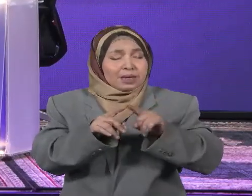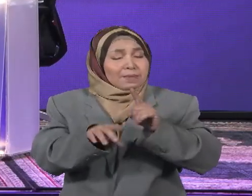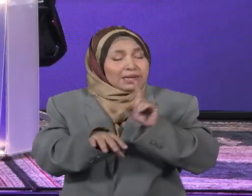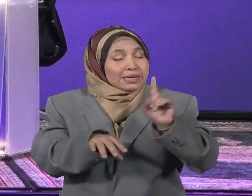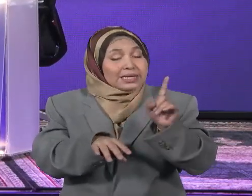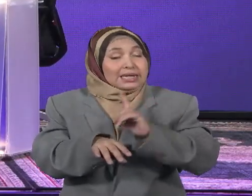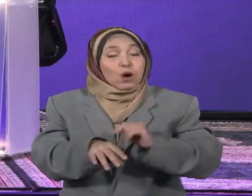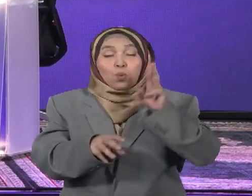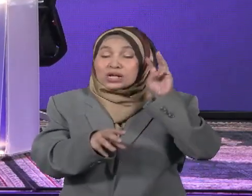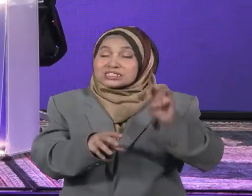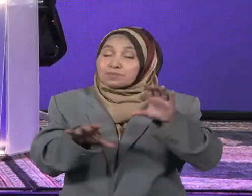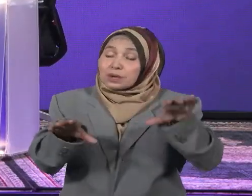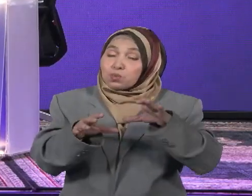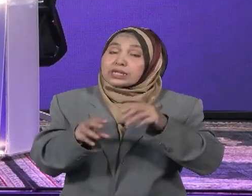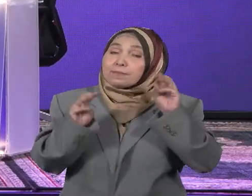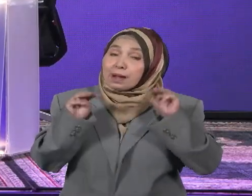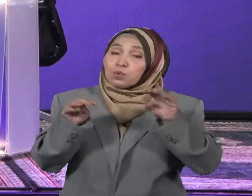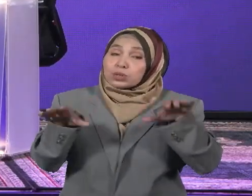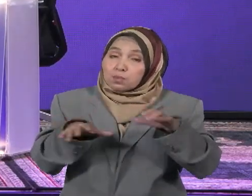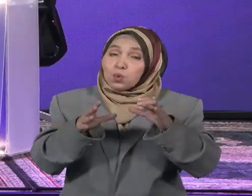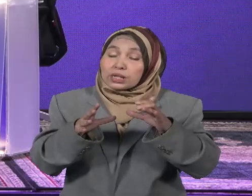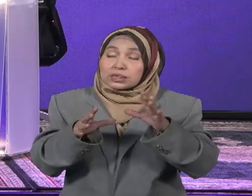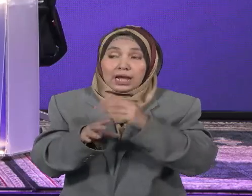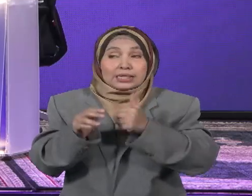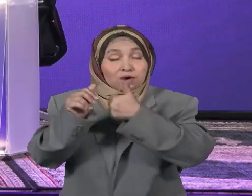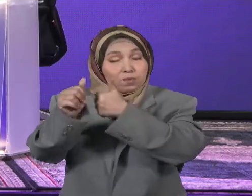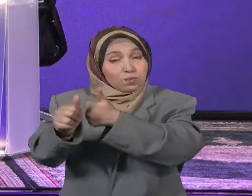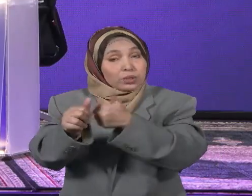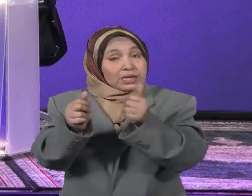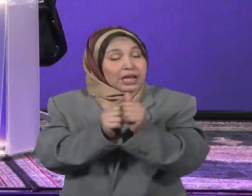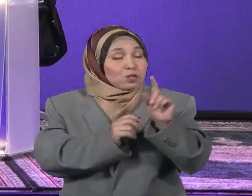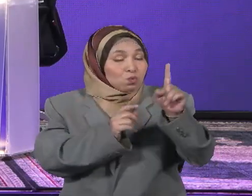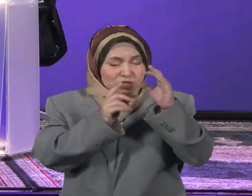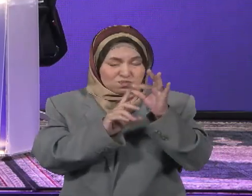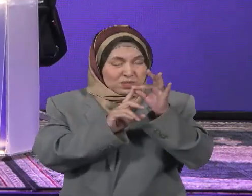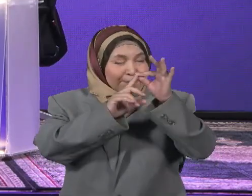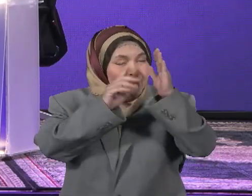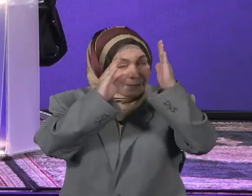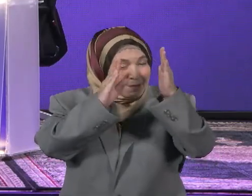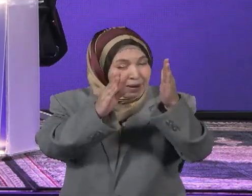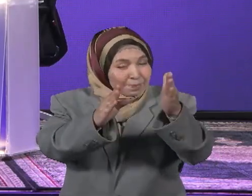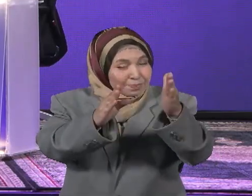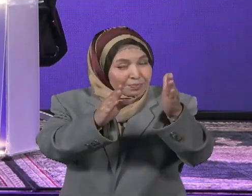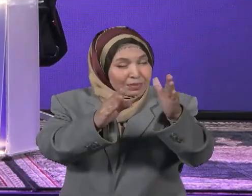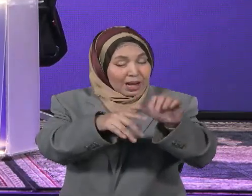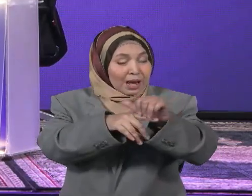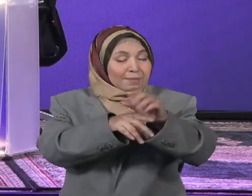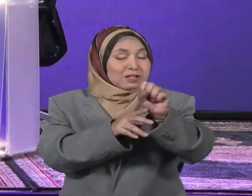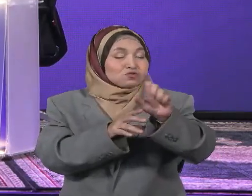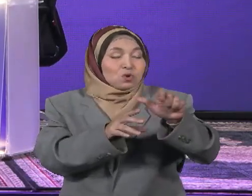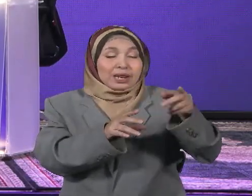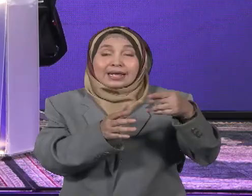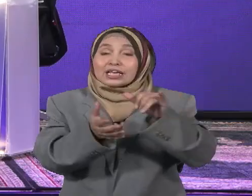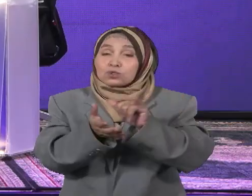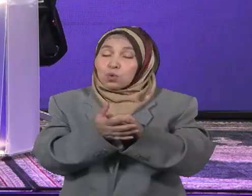wajib dia buat, kemudian yang mampu dia buat, dia buat. Dan diikuti dengan 2 spesifik. Allah berikan spesifik amal soleh itu. Yang